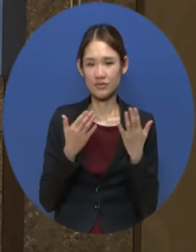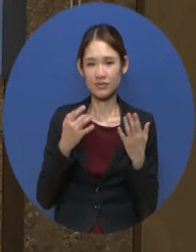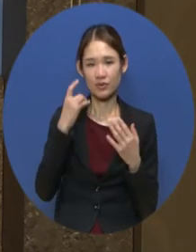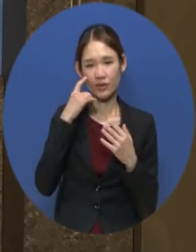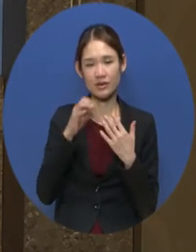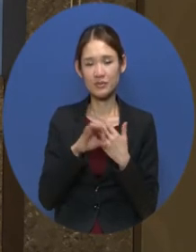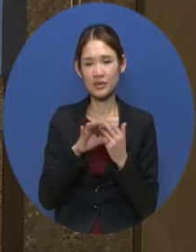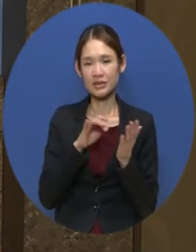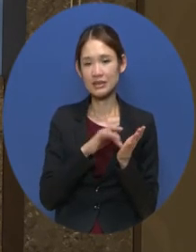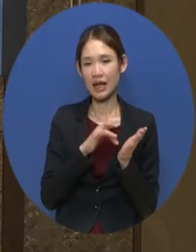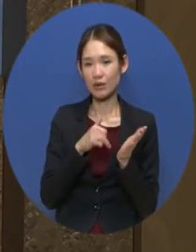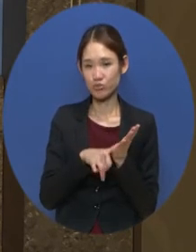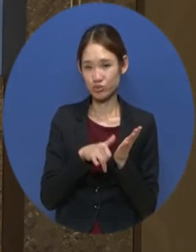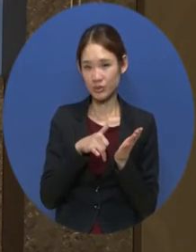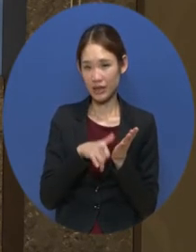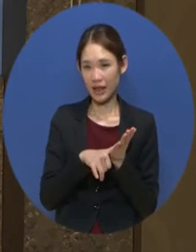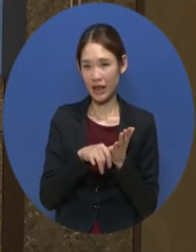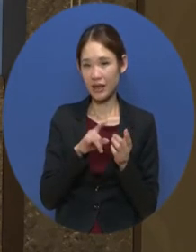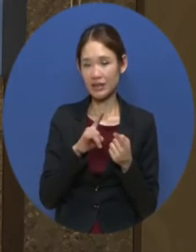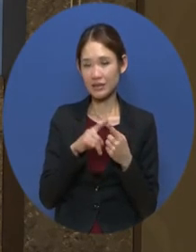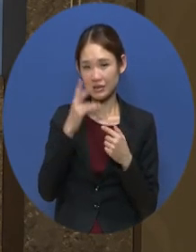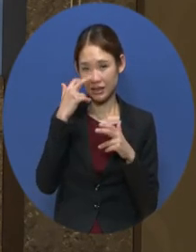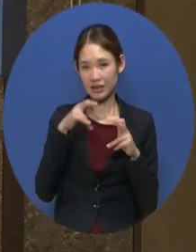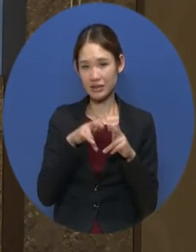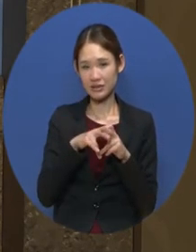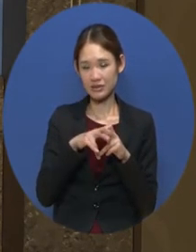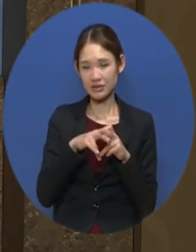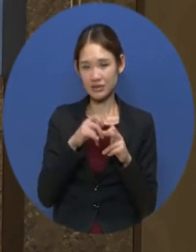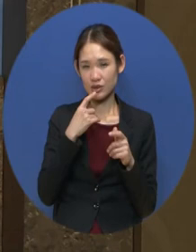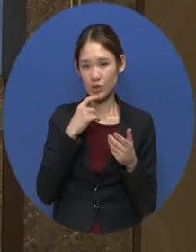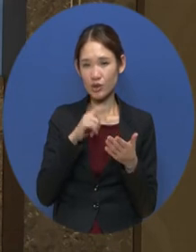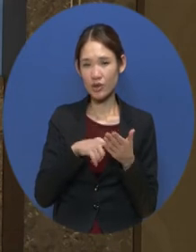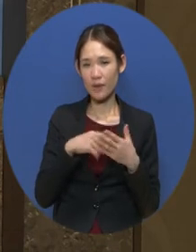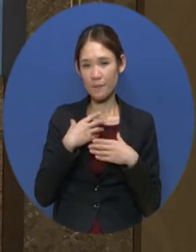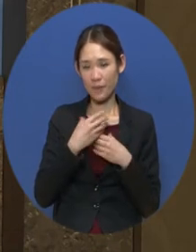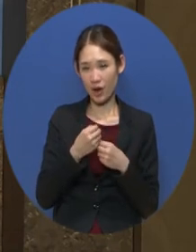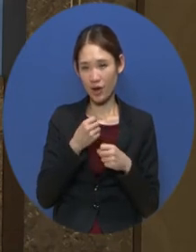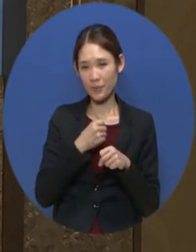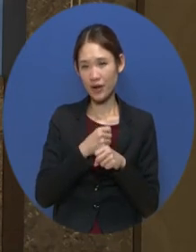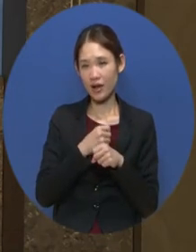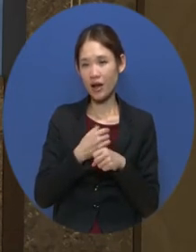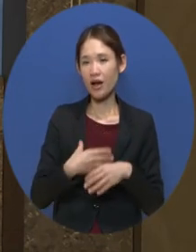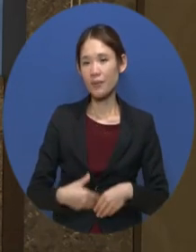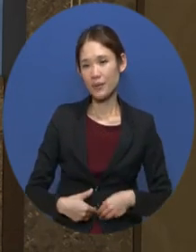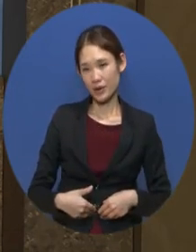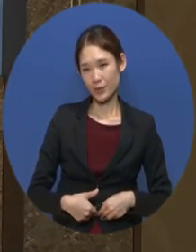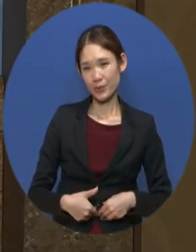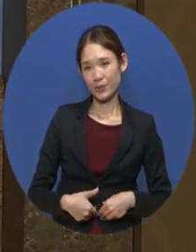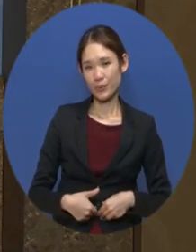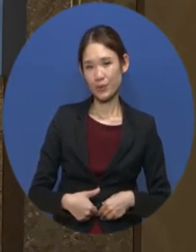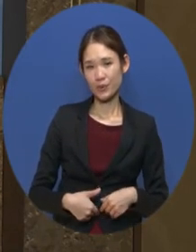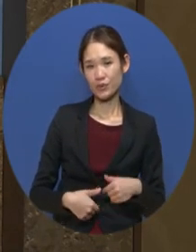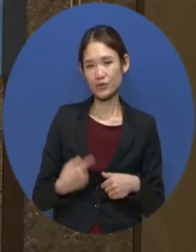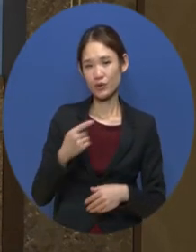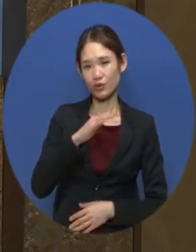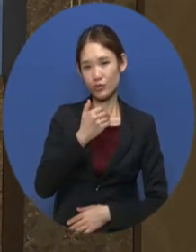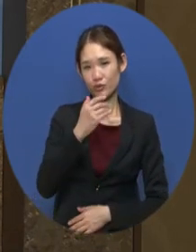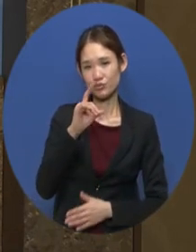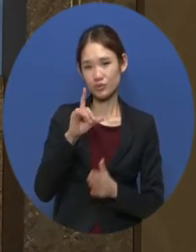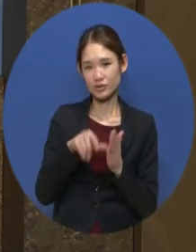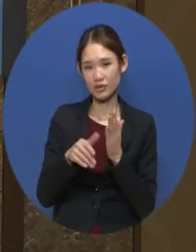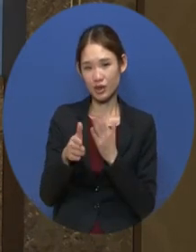드리냐면은 의약품에 대한 시각장애 접근성 얘기는 어제 오늘 일이 아니에요. 맞습니다. 거의